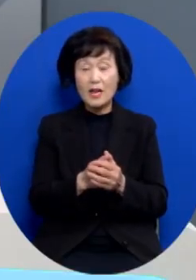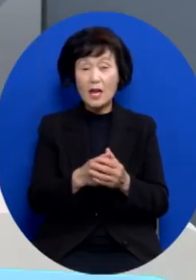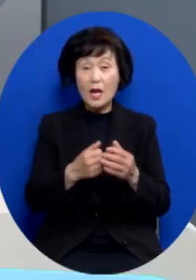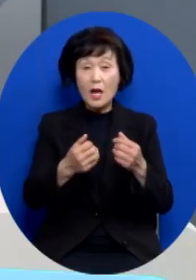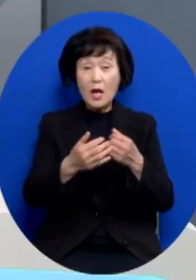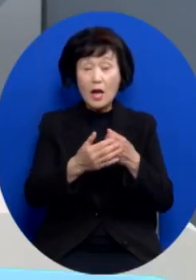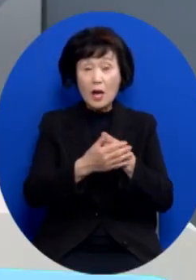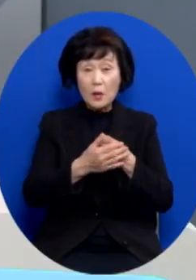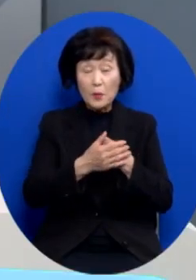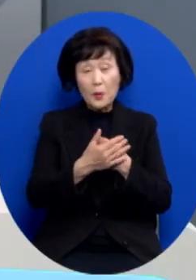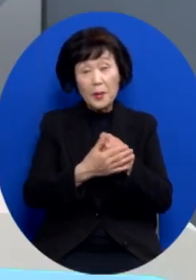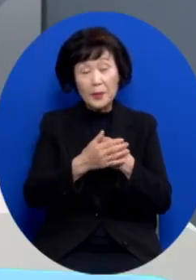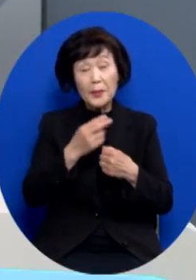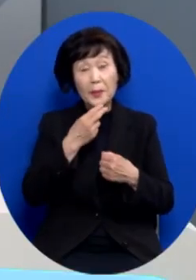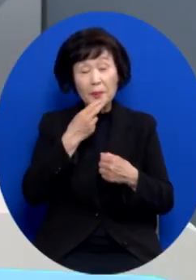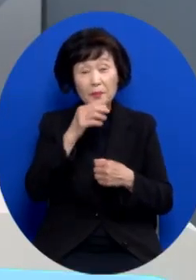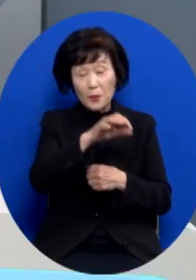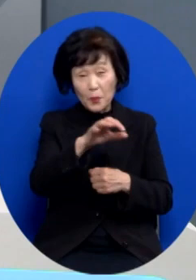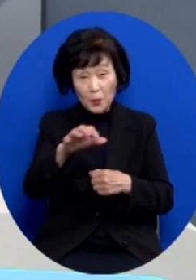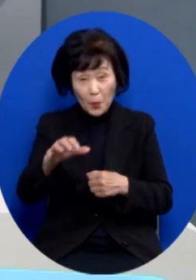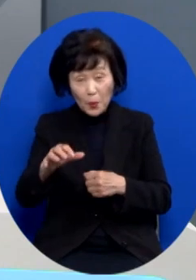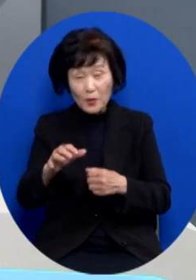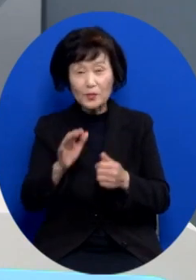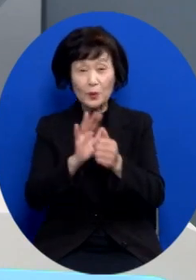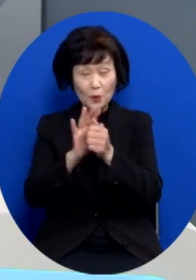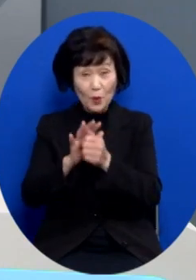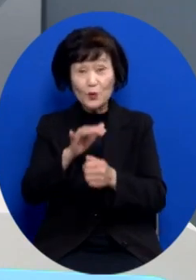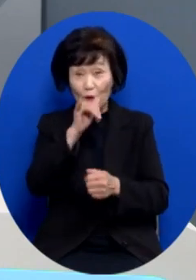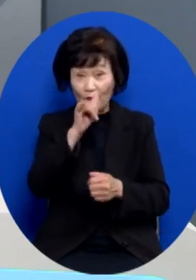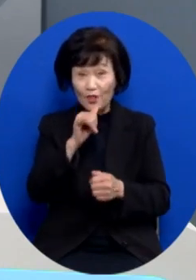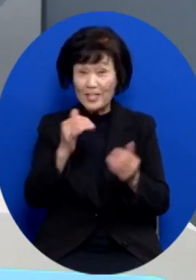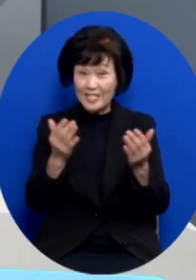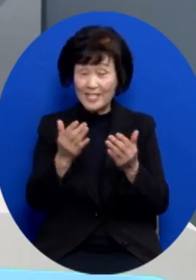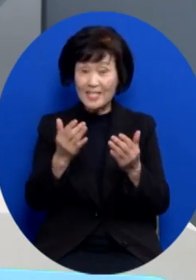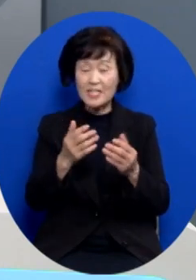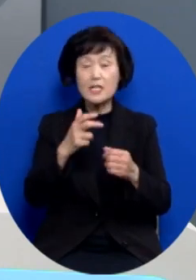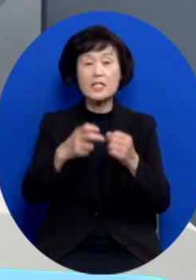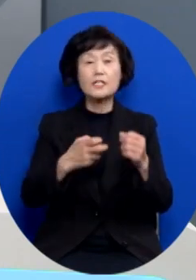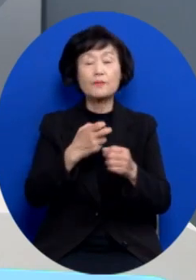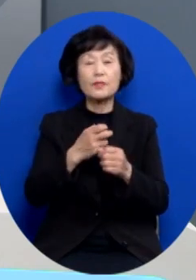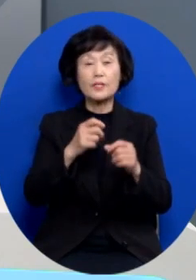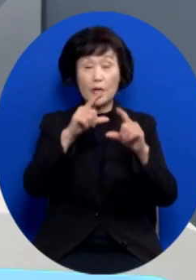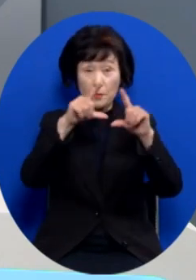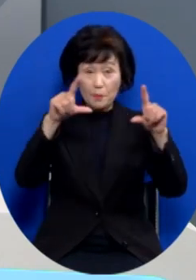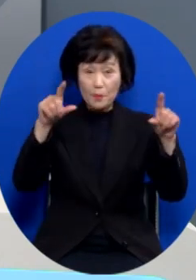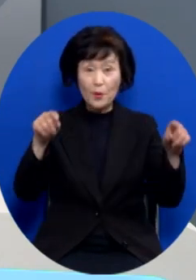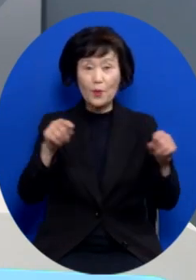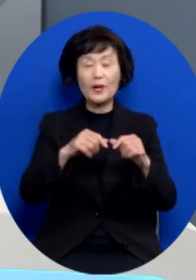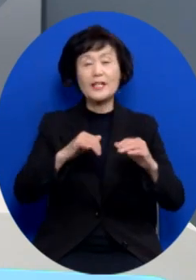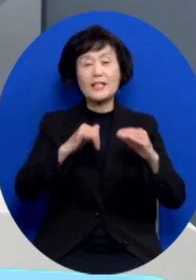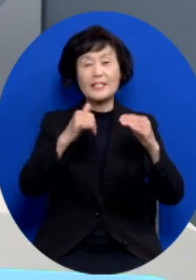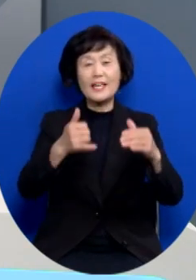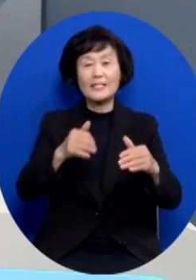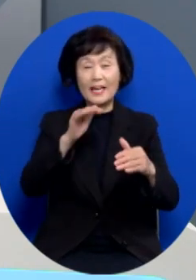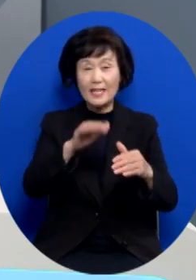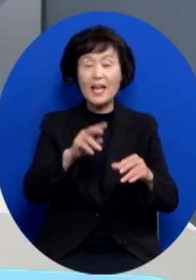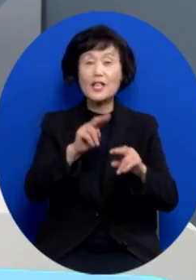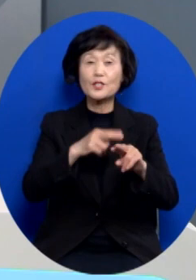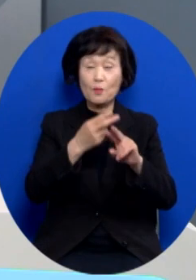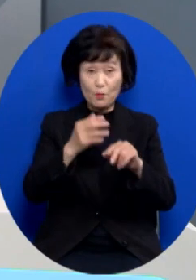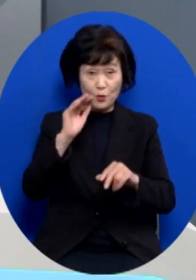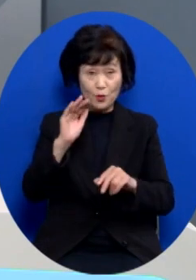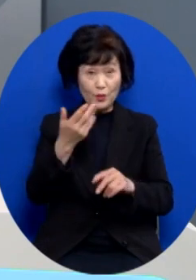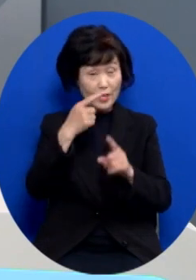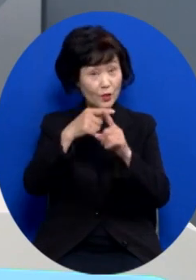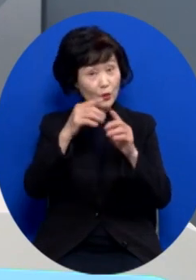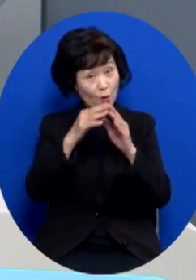구석구석을 살피시는 사역인 것 같습니다 목사님 70년이 되는 올해 표가 세상에 선물이 되는 교회입니다 세상을